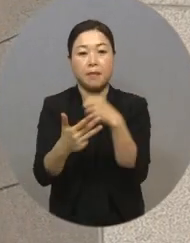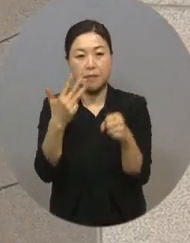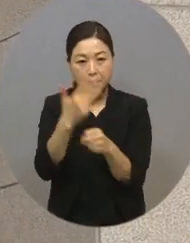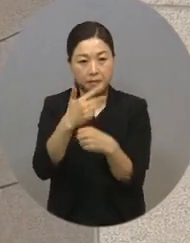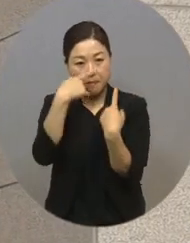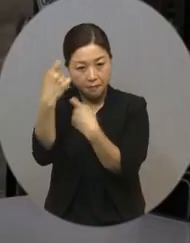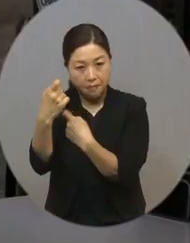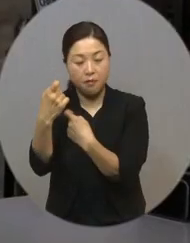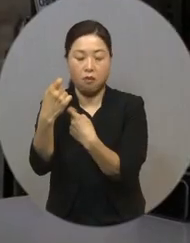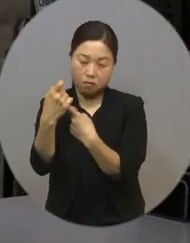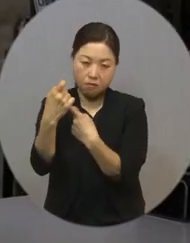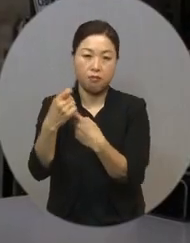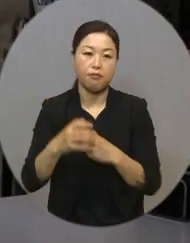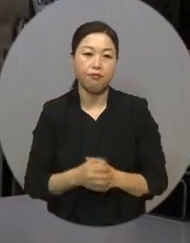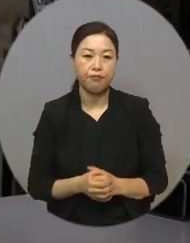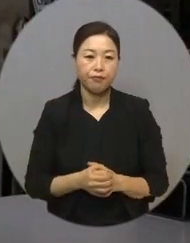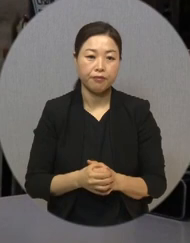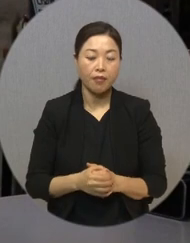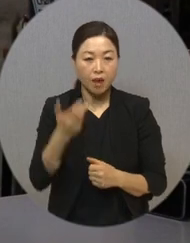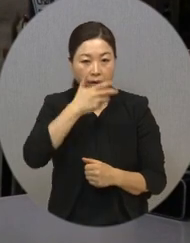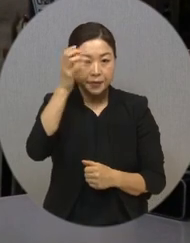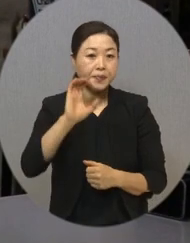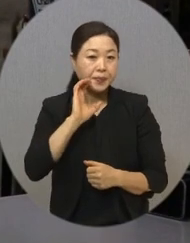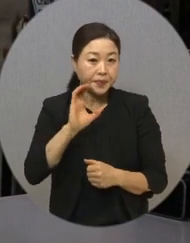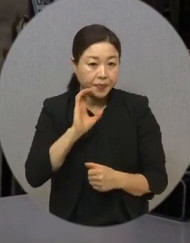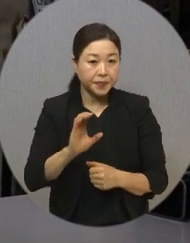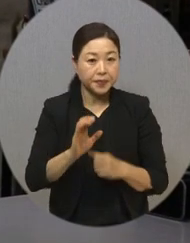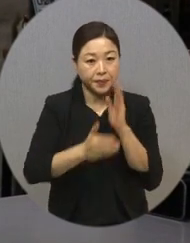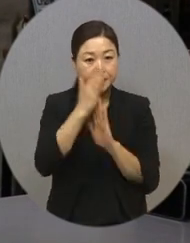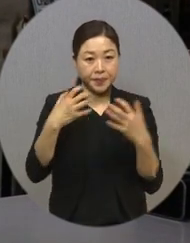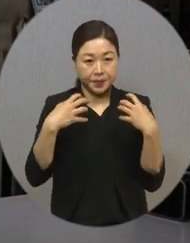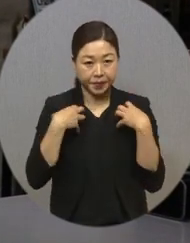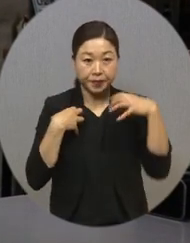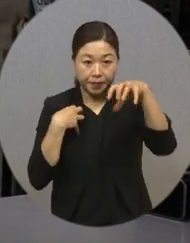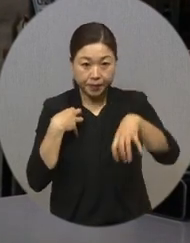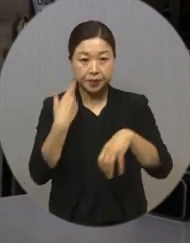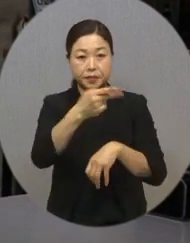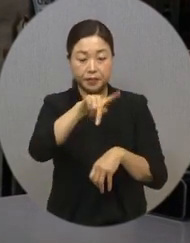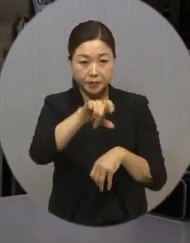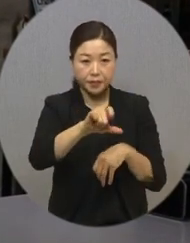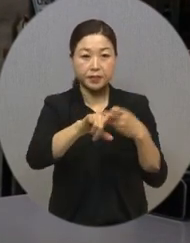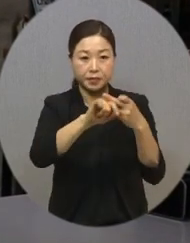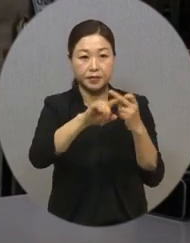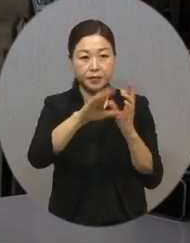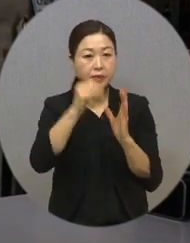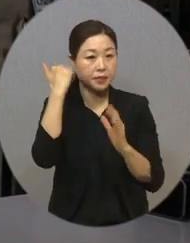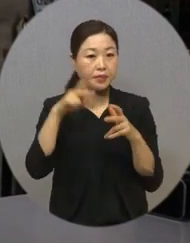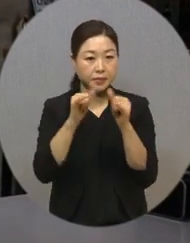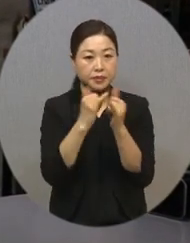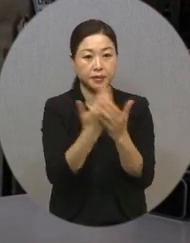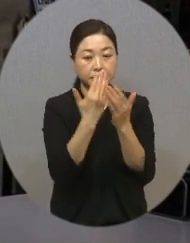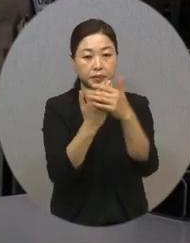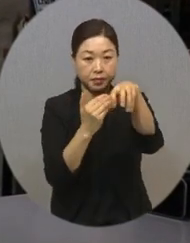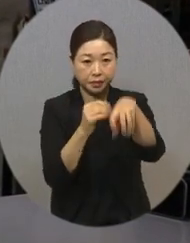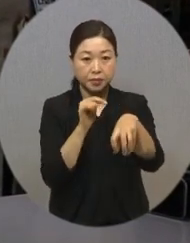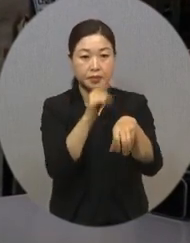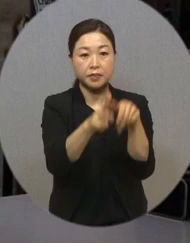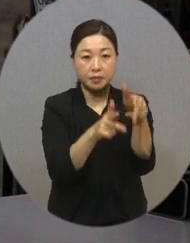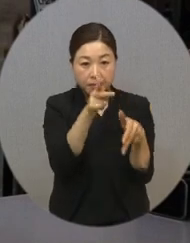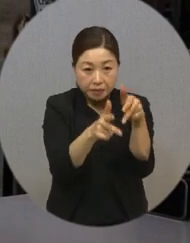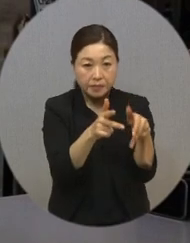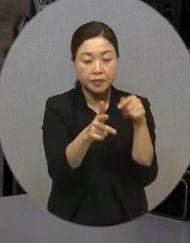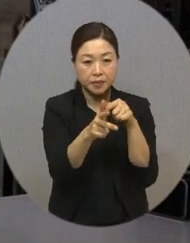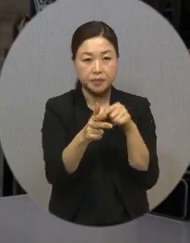화제입니다. 드림카페 시청점은 지난 2015년 12월 한국장애인개발원 공모사업인 공공청사